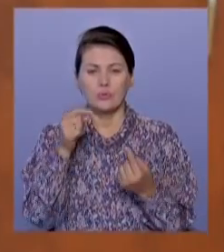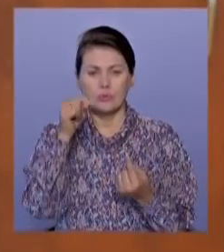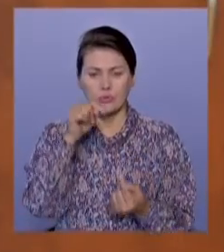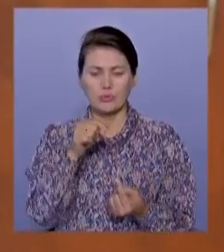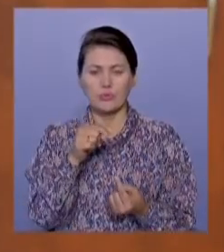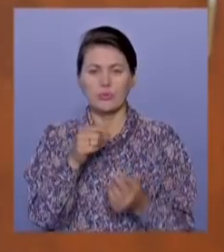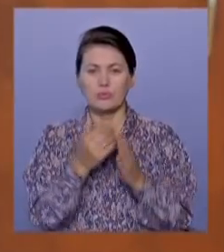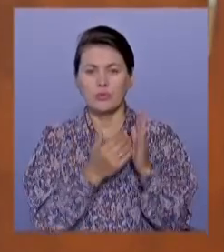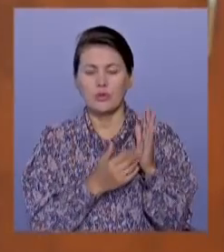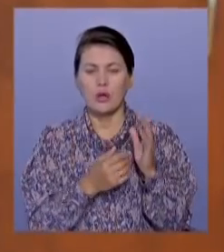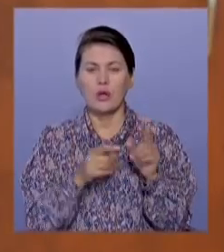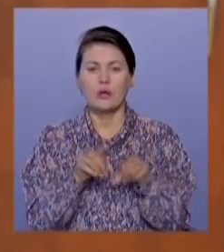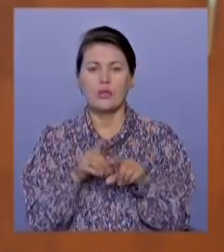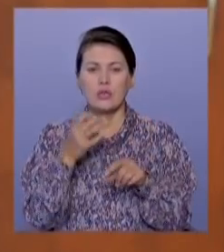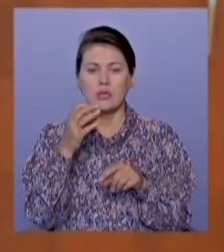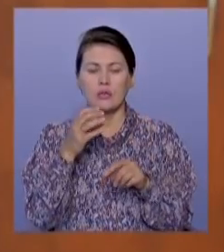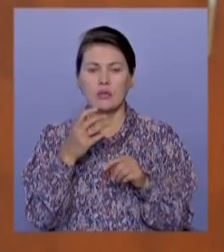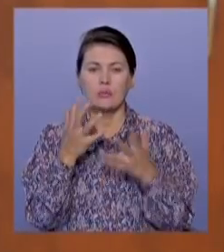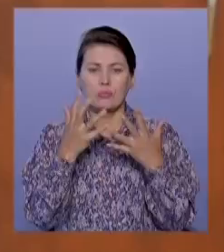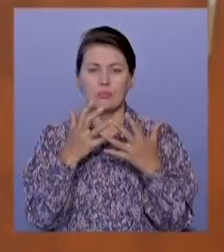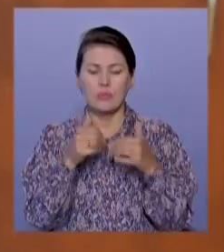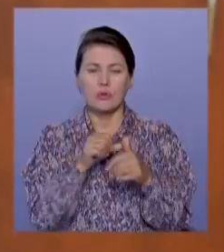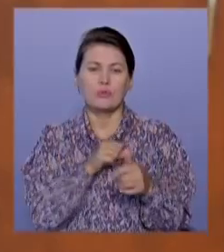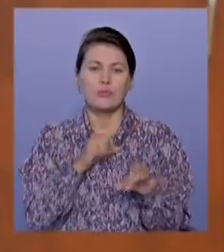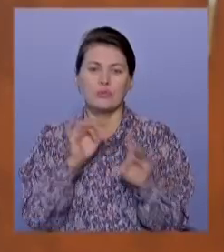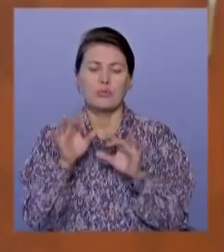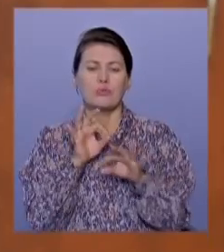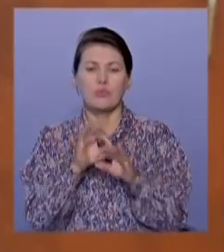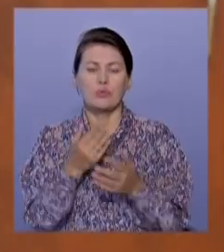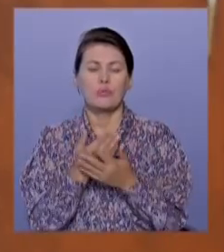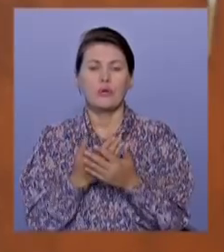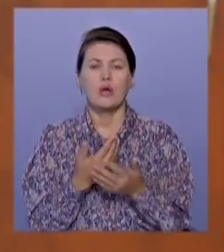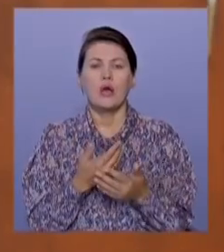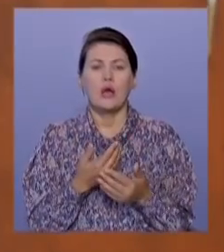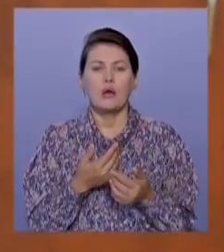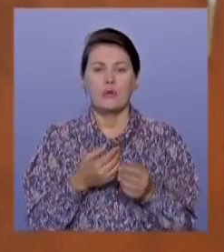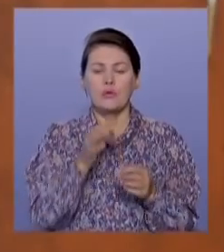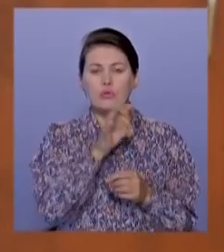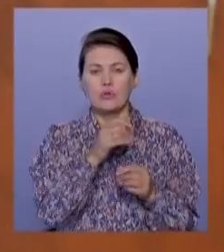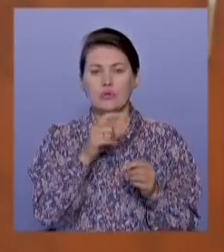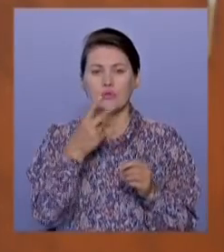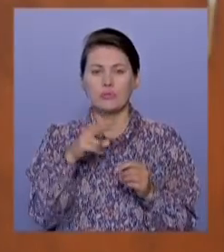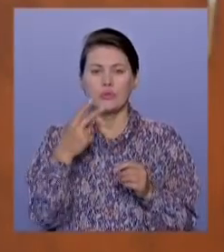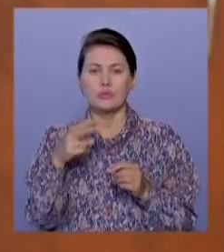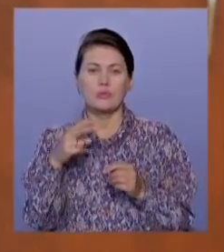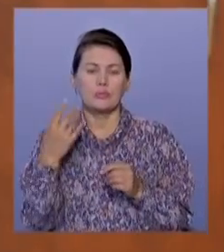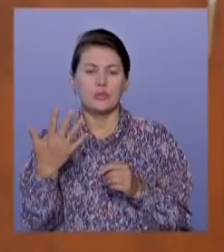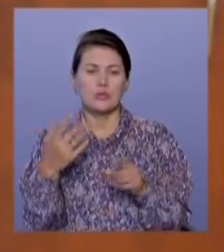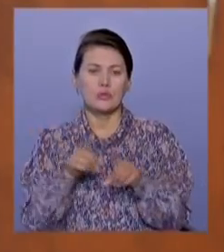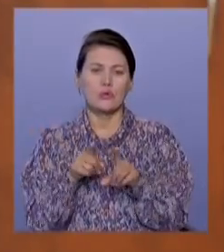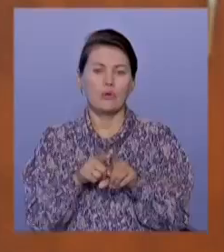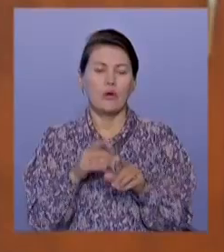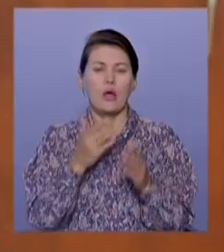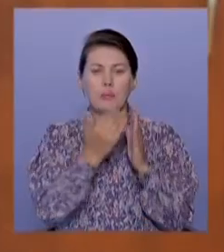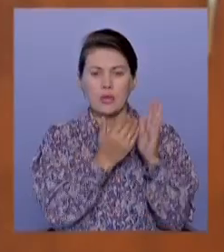осы сандарға ұқсас басқа сандармен өзінің жарнамасын жүргізіп жатыр. Мысал ретінде айтатын болсақ, 0-20-25 деген сияқты бір